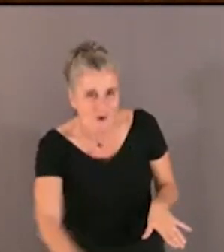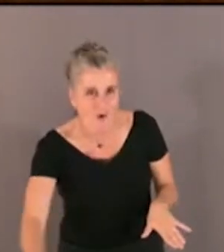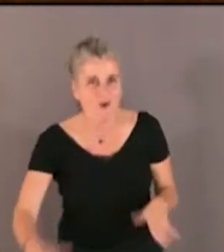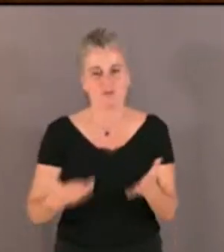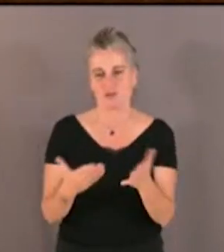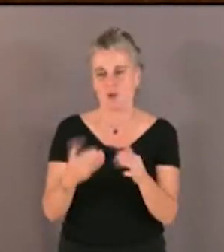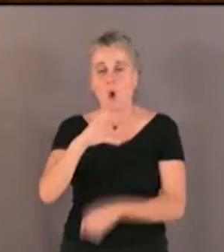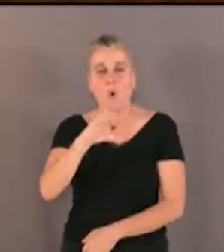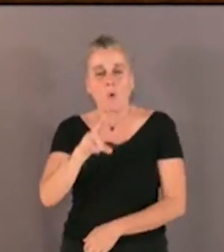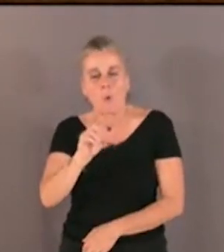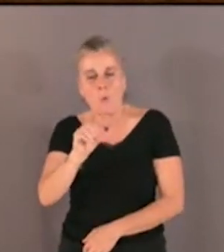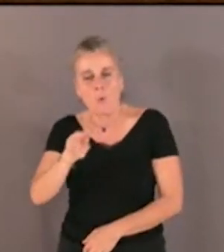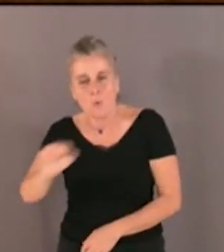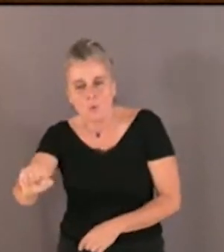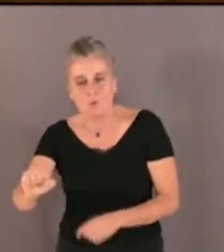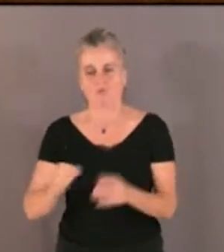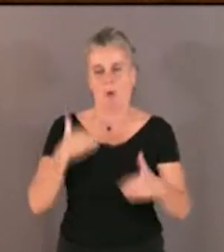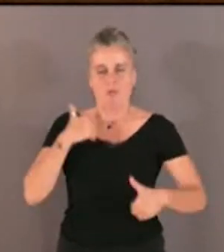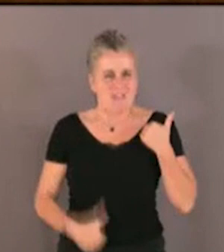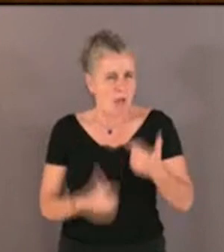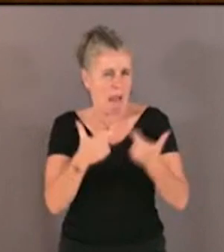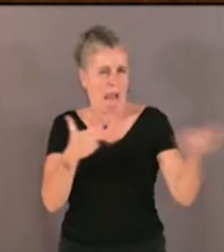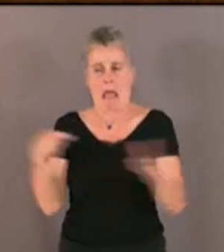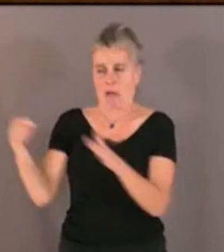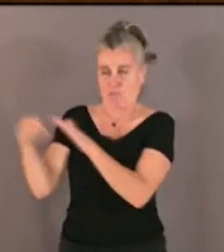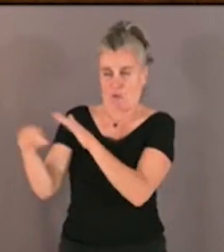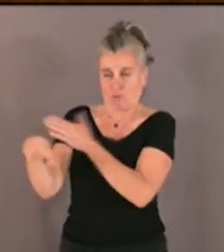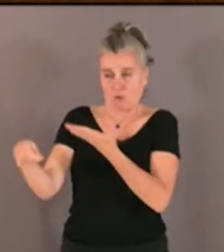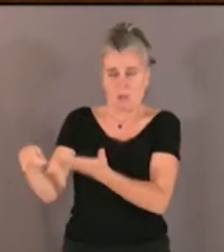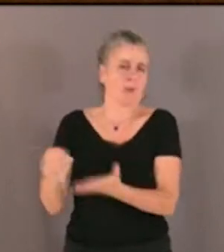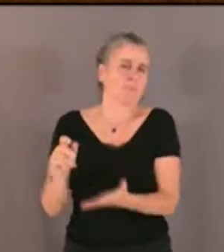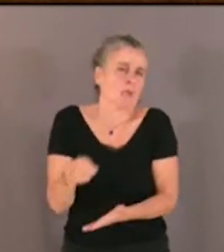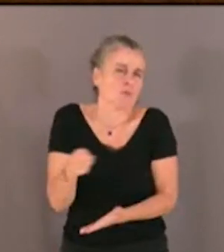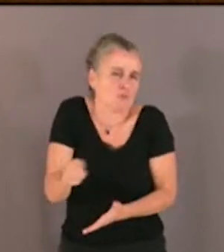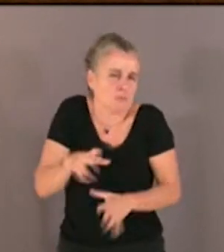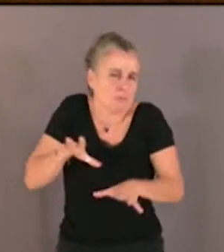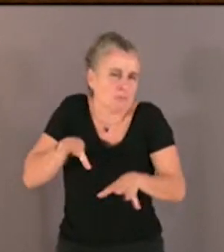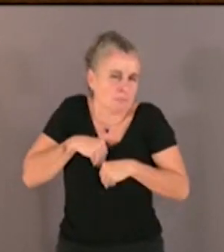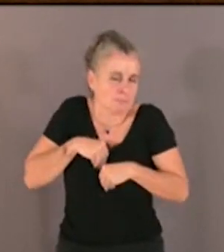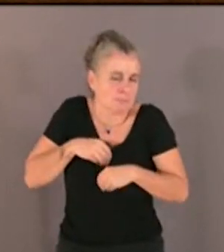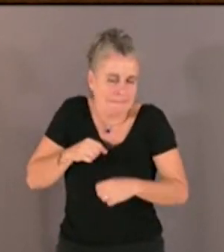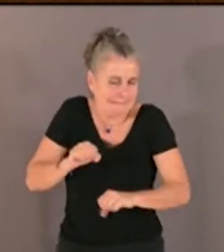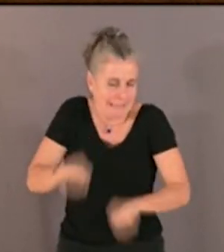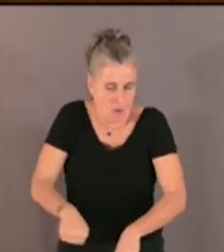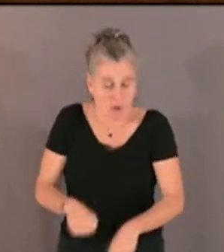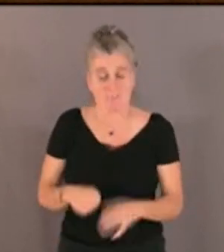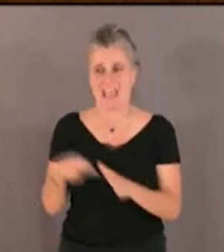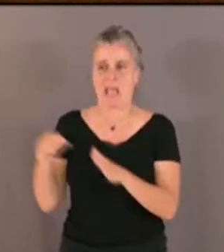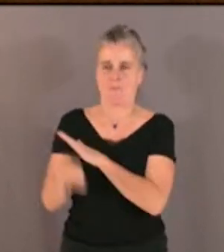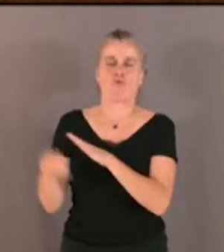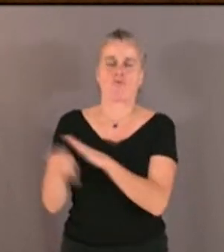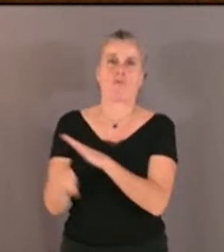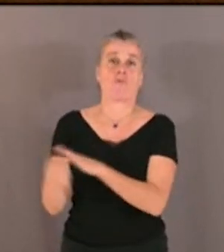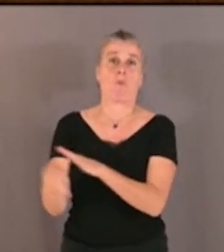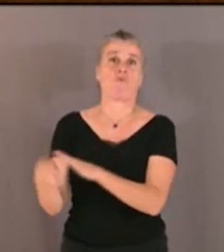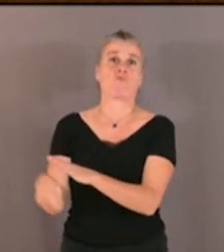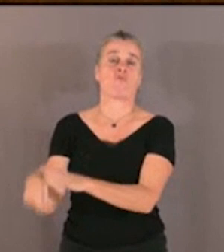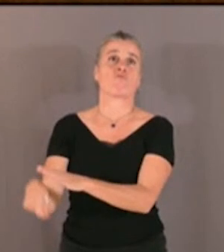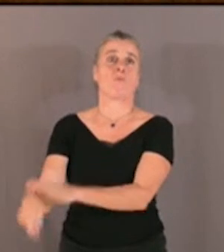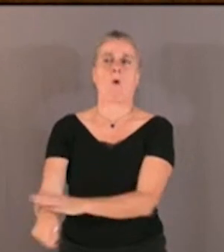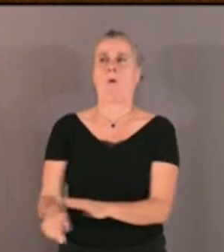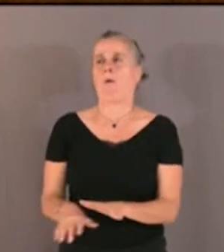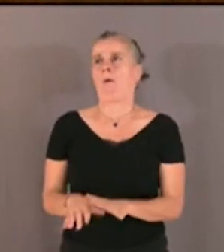sont évidemment les bienvenus. Mais il y a cette subventionnite aiguë qui traduit